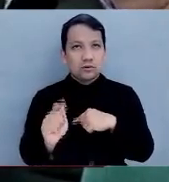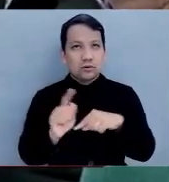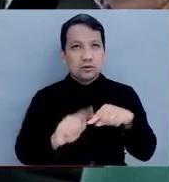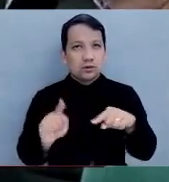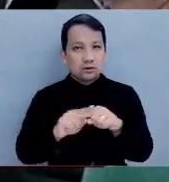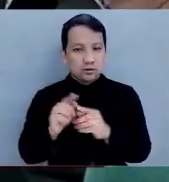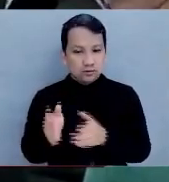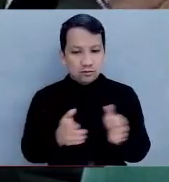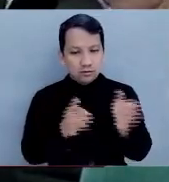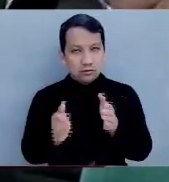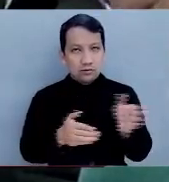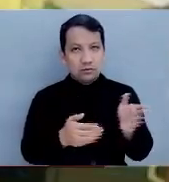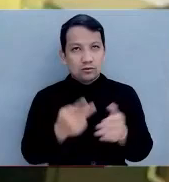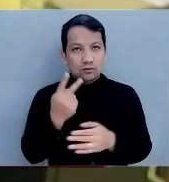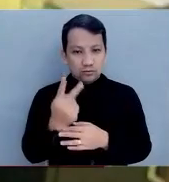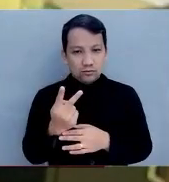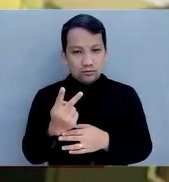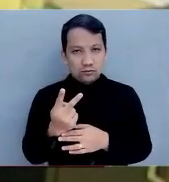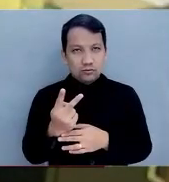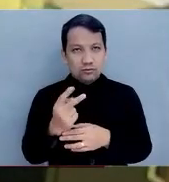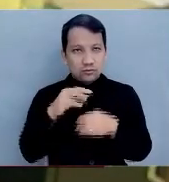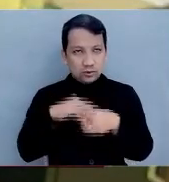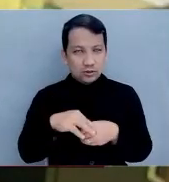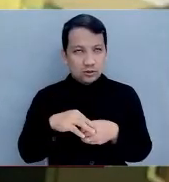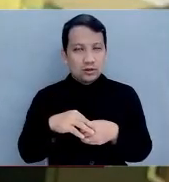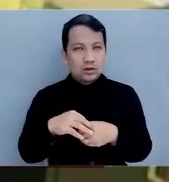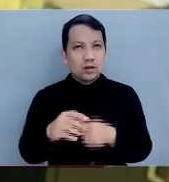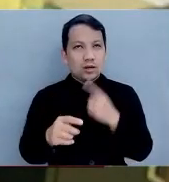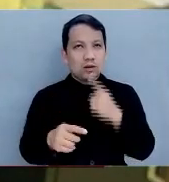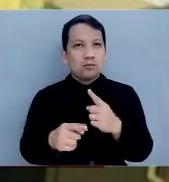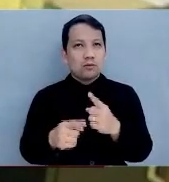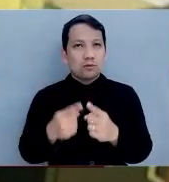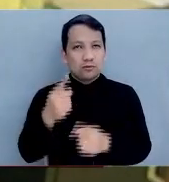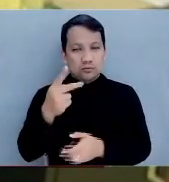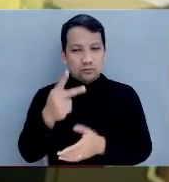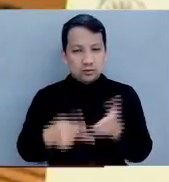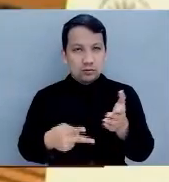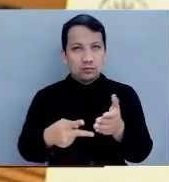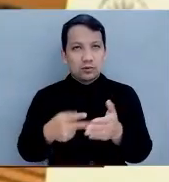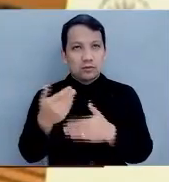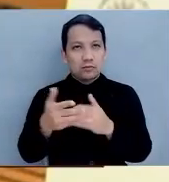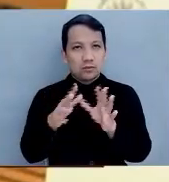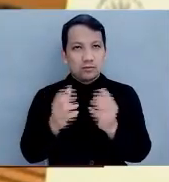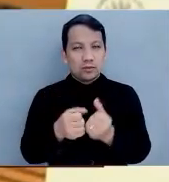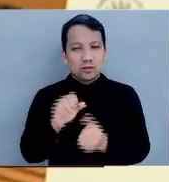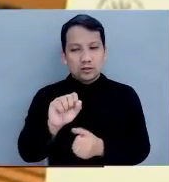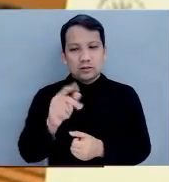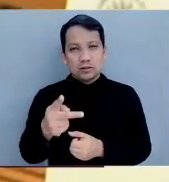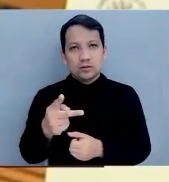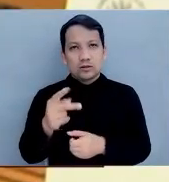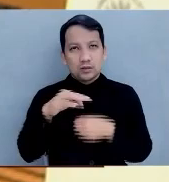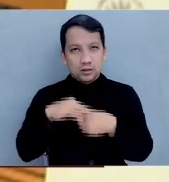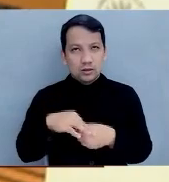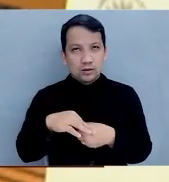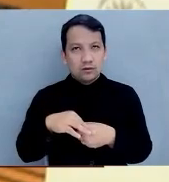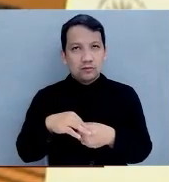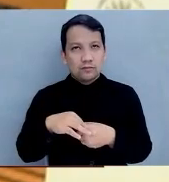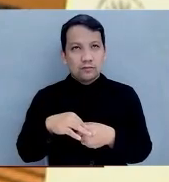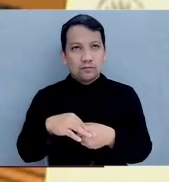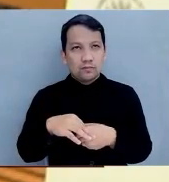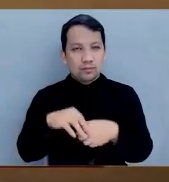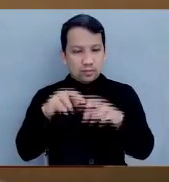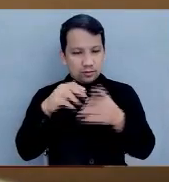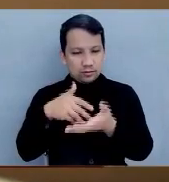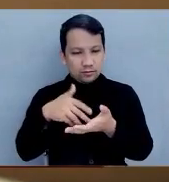prepare for two elections actually. Higit isang kalahating buwan bago ang barangay at sangguniang kabataan elections, masusinang pinag-aaralan